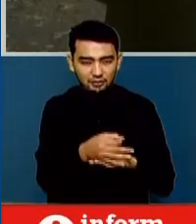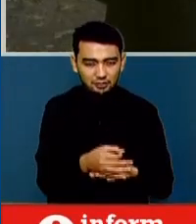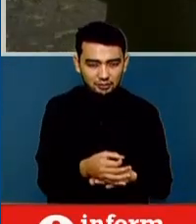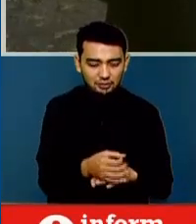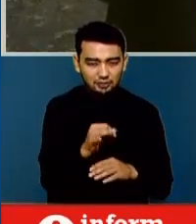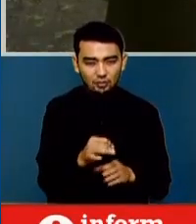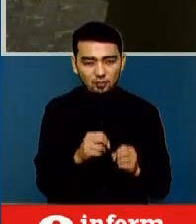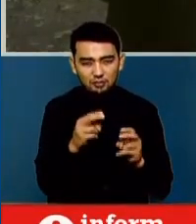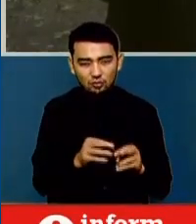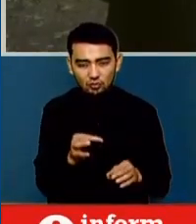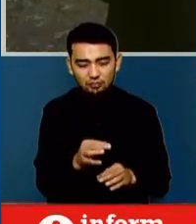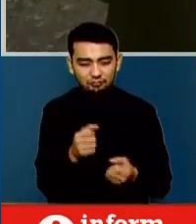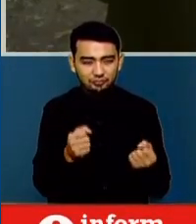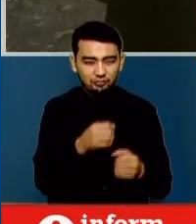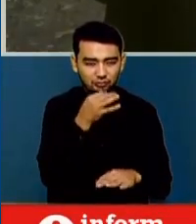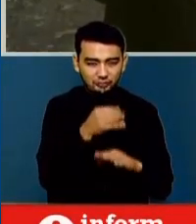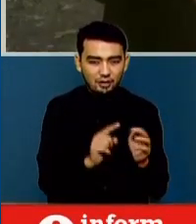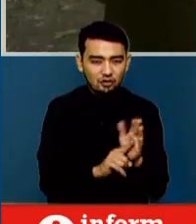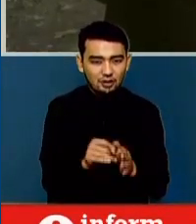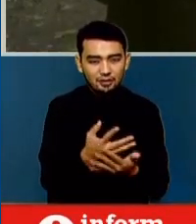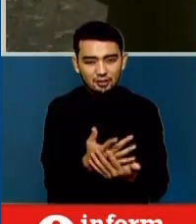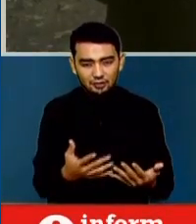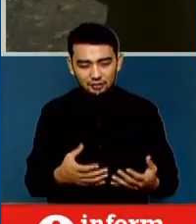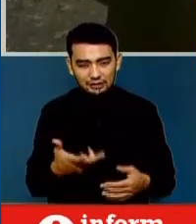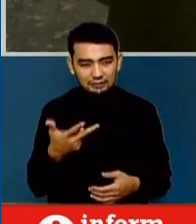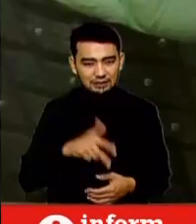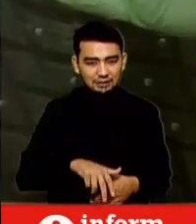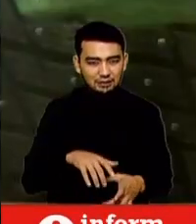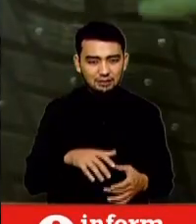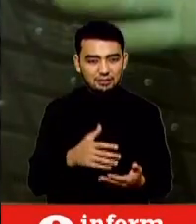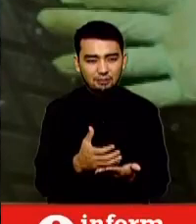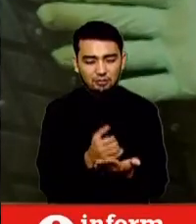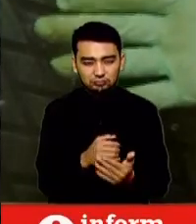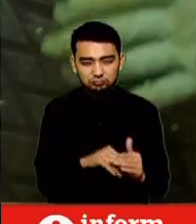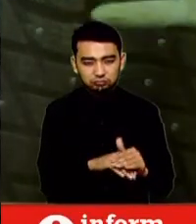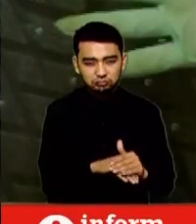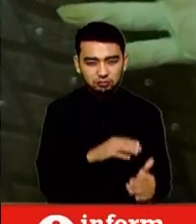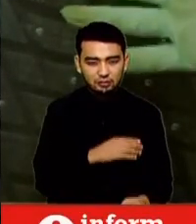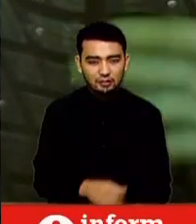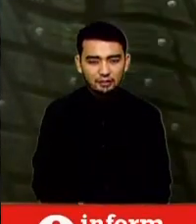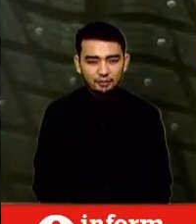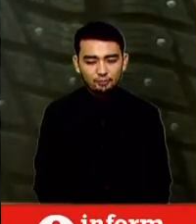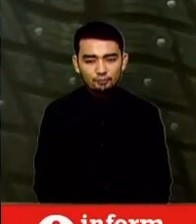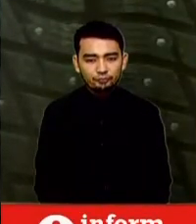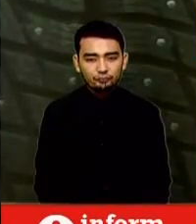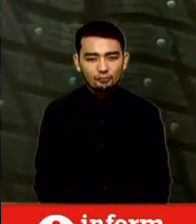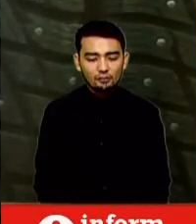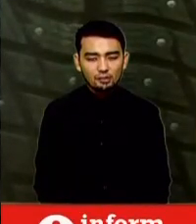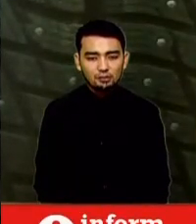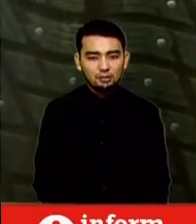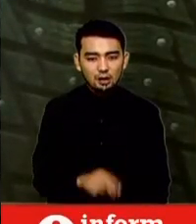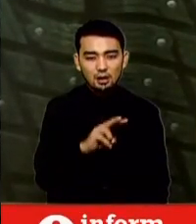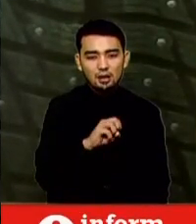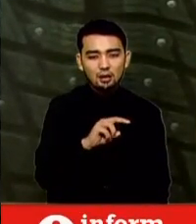относиться к безопасности. Некоторые даже приобретают три комплекта шин. Липучка, она идет просто без швов, она не